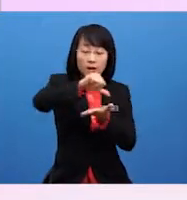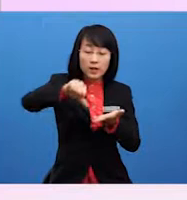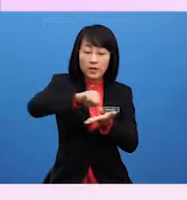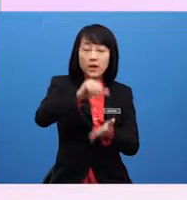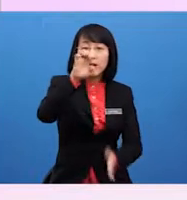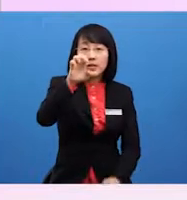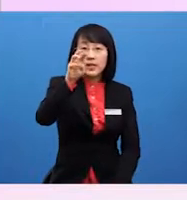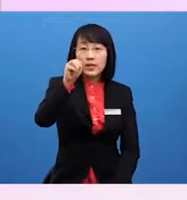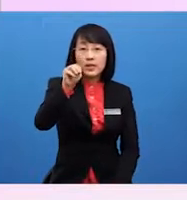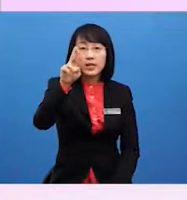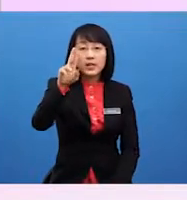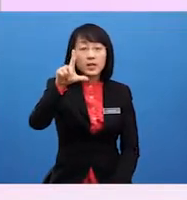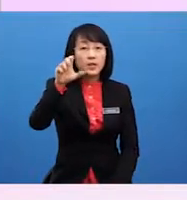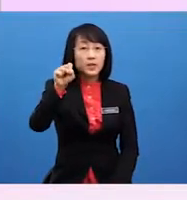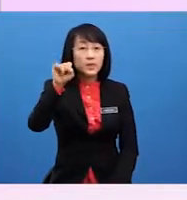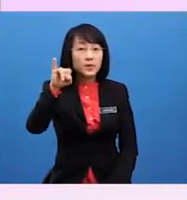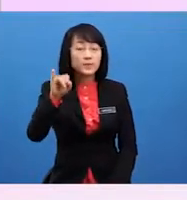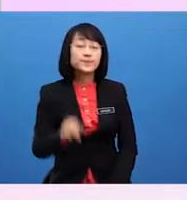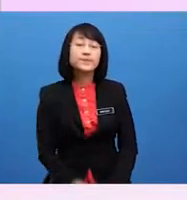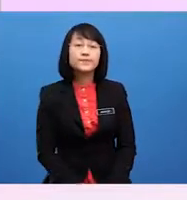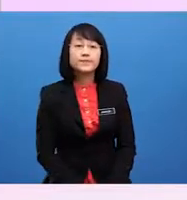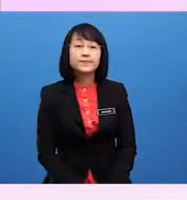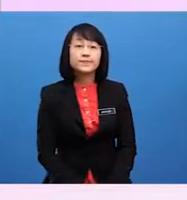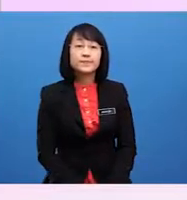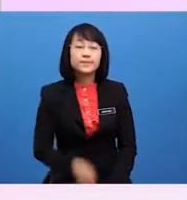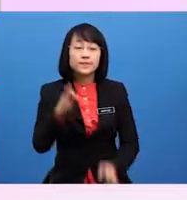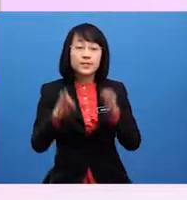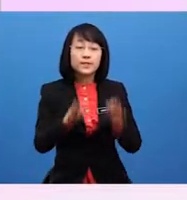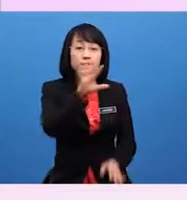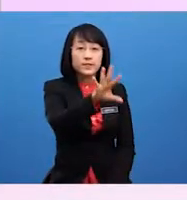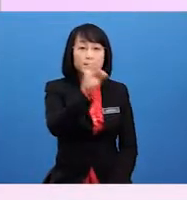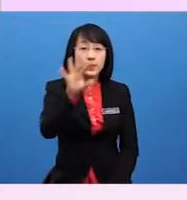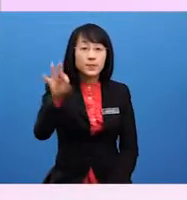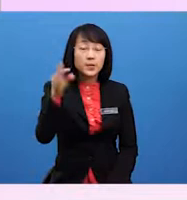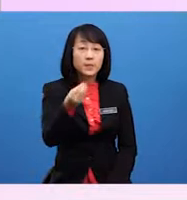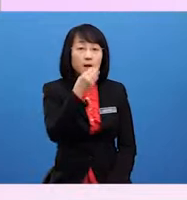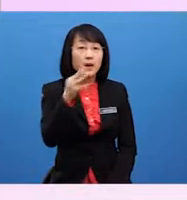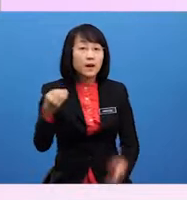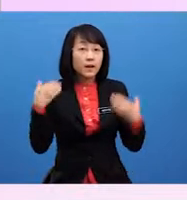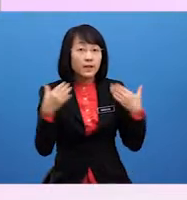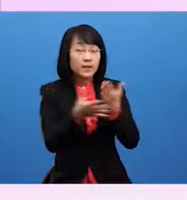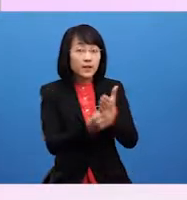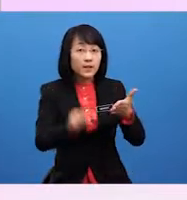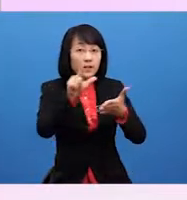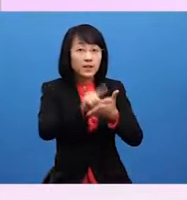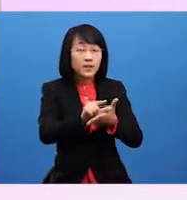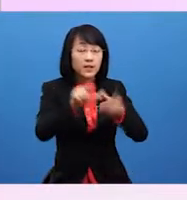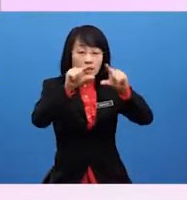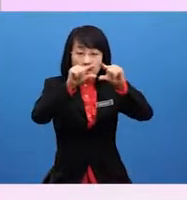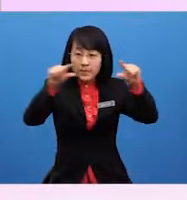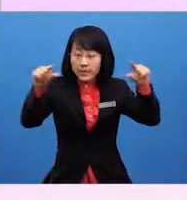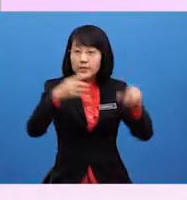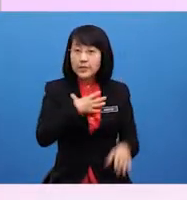emulsi. Sekiranya sampel makanan yang diuji itu mengandungi lemak, emulsi putih